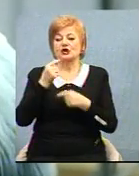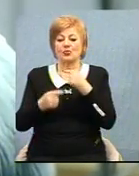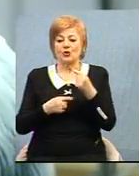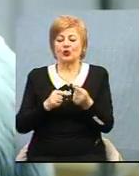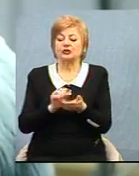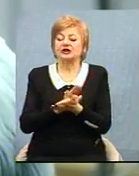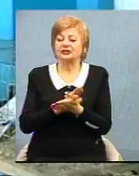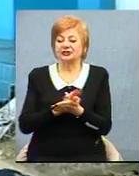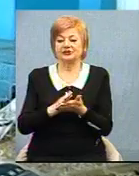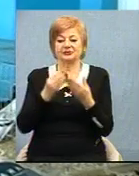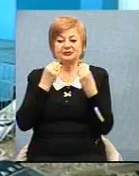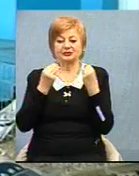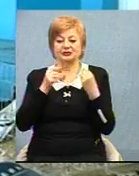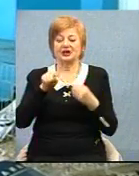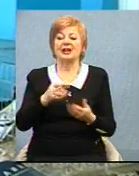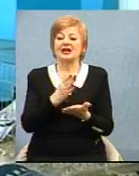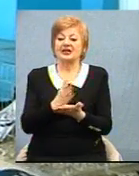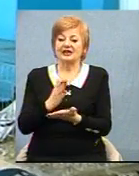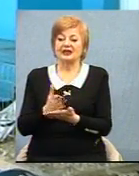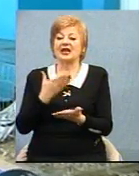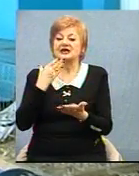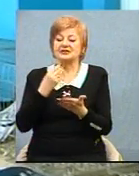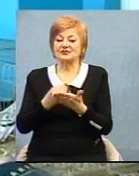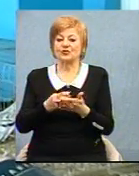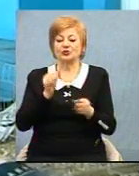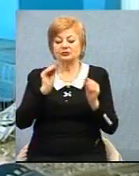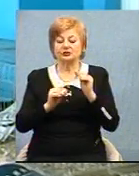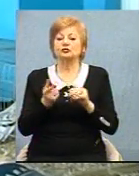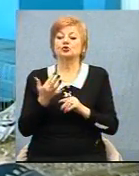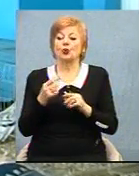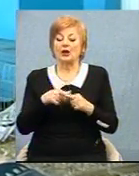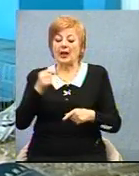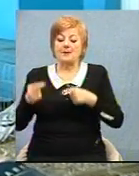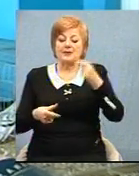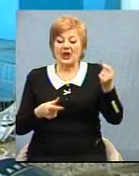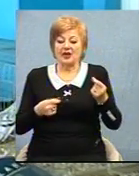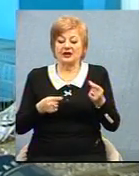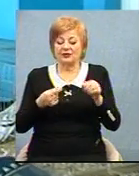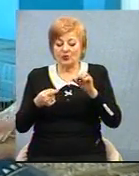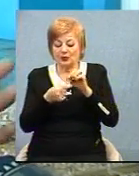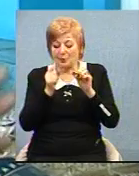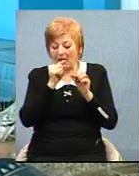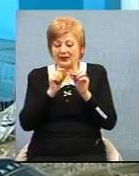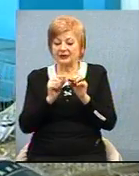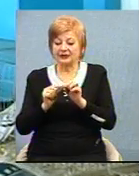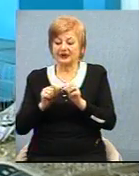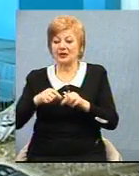чистоту. У кожної породи є своя структура. Скільки пір'їв повинно бути, скільки підпірок повинен бути.